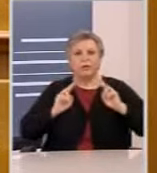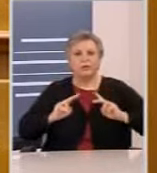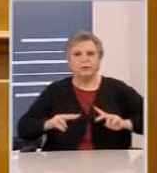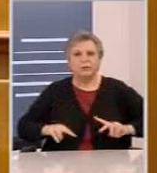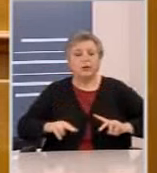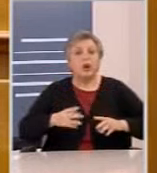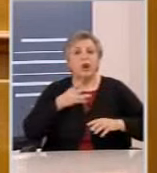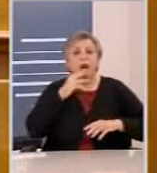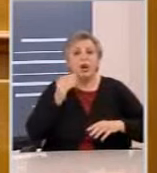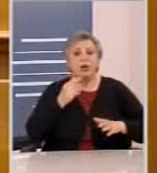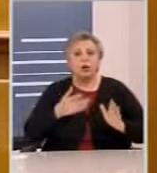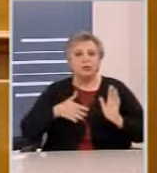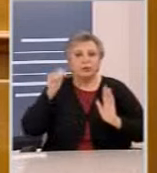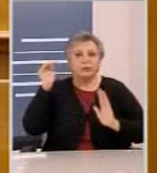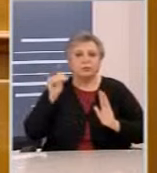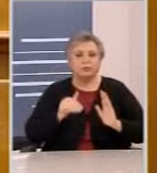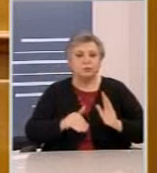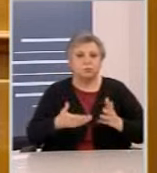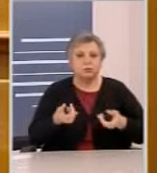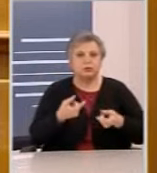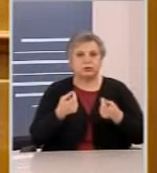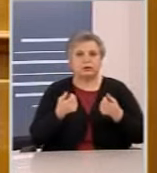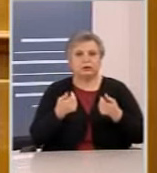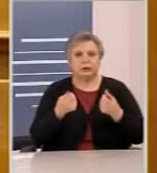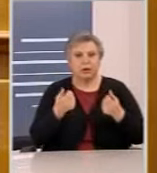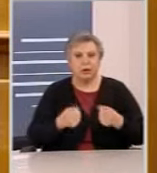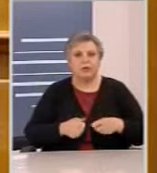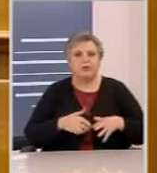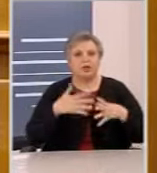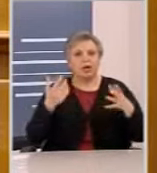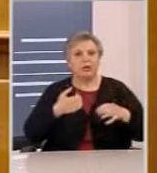διάρκεια του μνημονίου και στη διάρκεια των μέτρων λιτότητας.